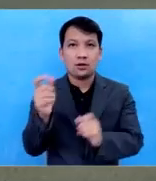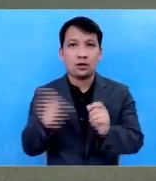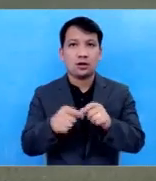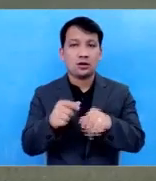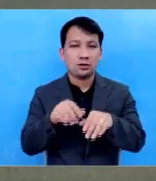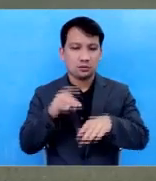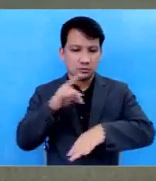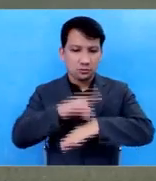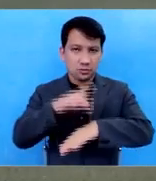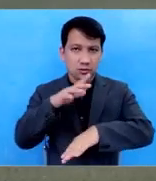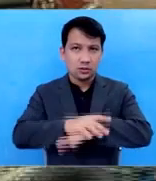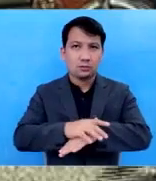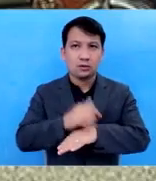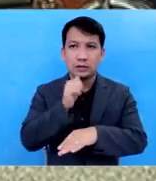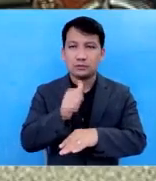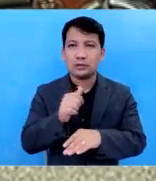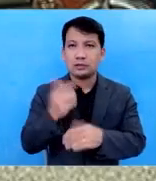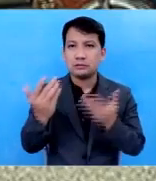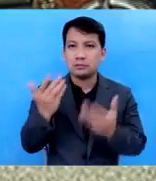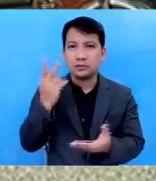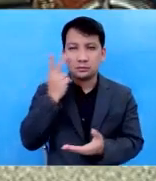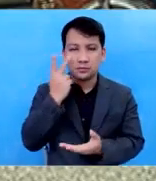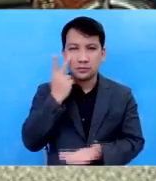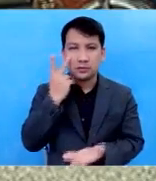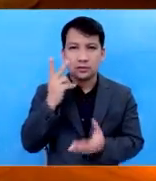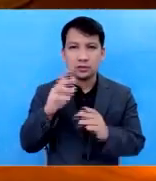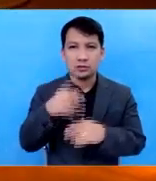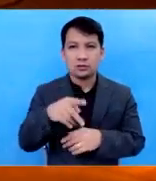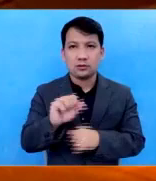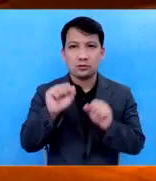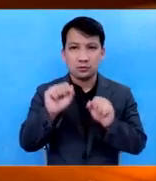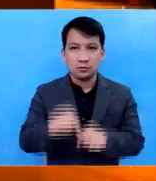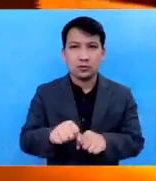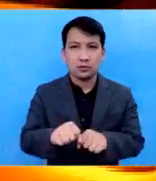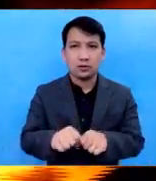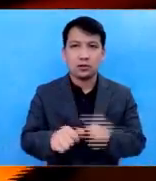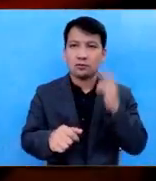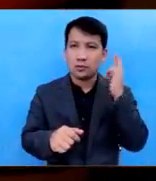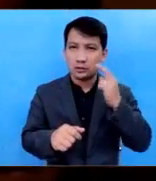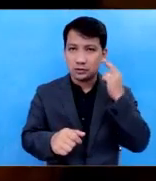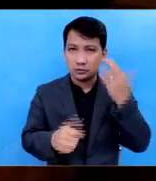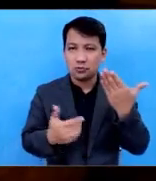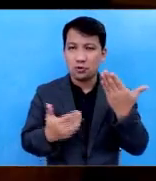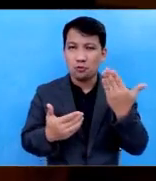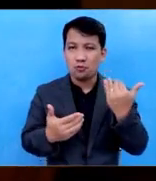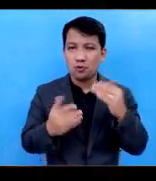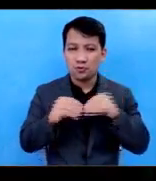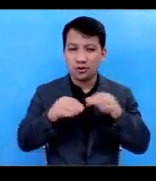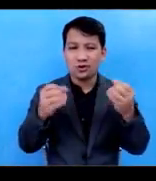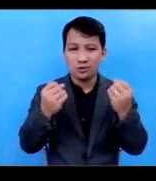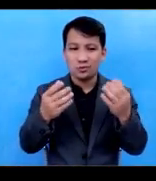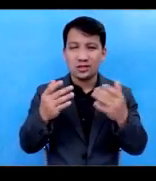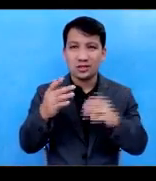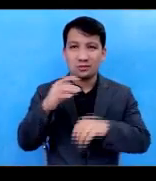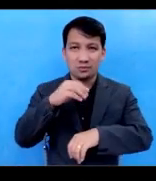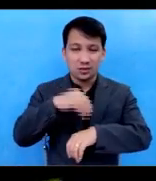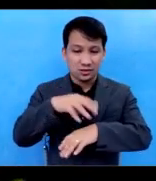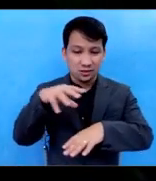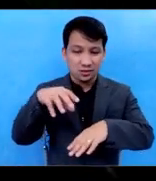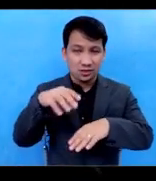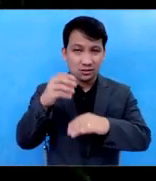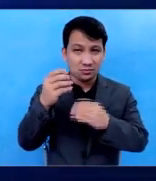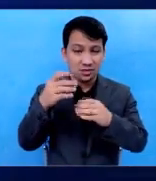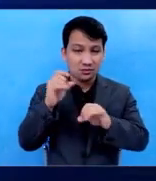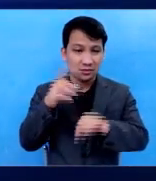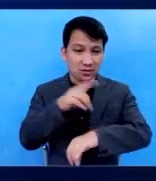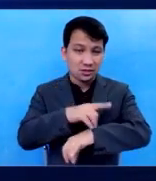dengue, hindi rin isinasantabi ng provincial government ang posibilidad na may epekto sa pagdami ng kaso ng dengue ang palagiang brownout sa